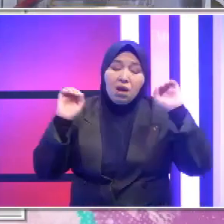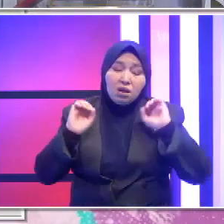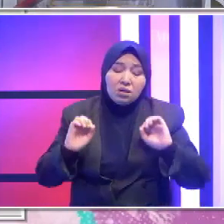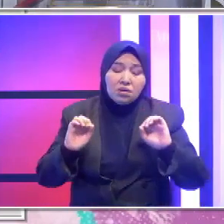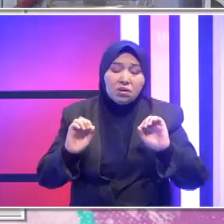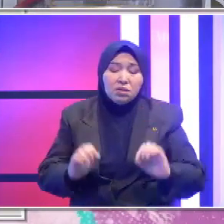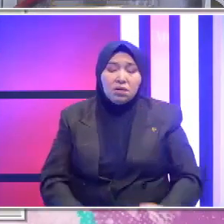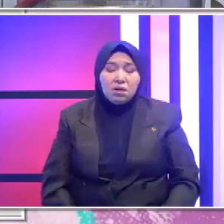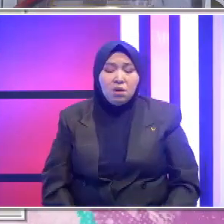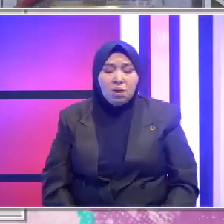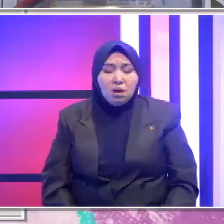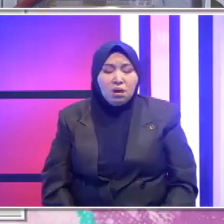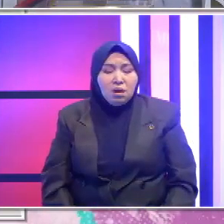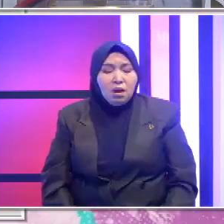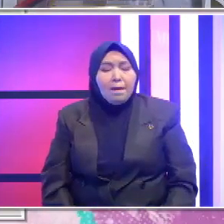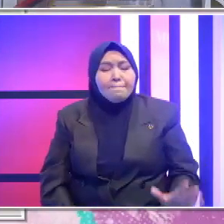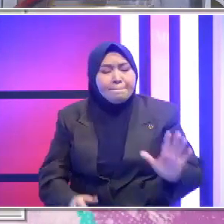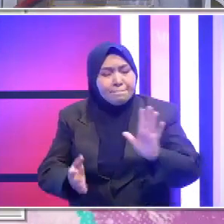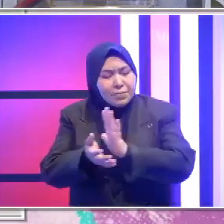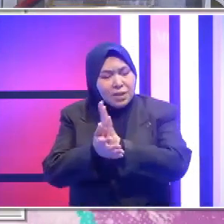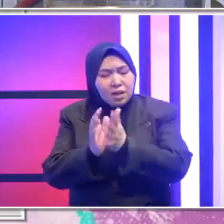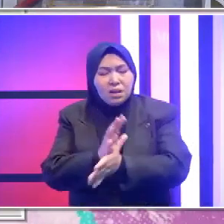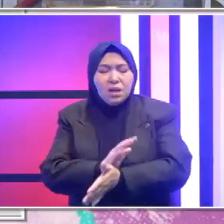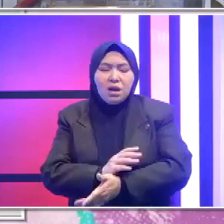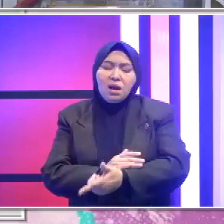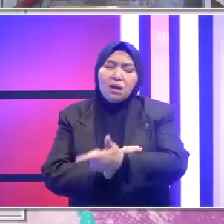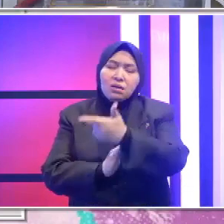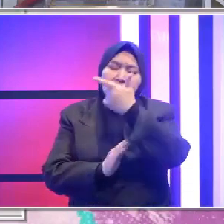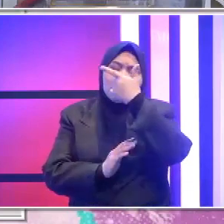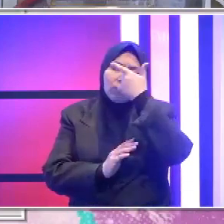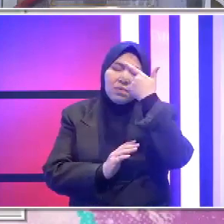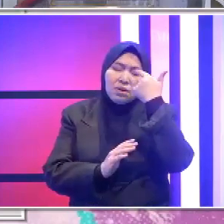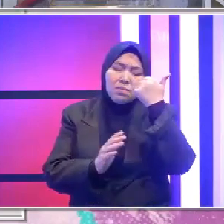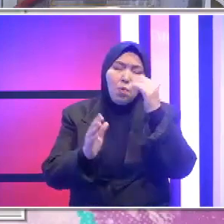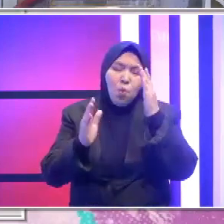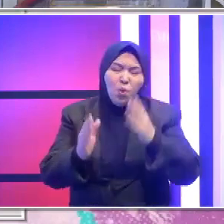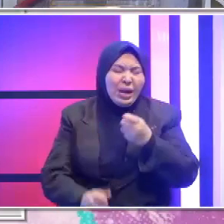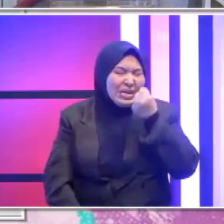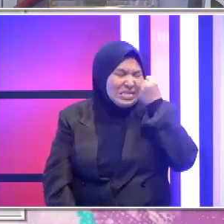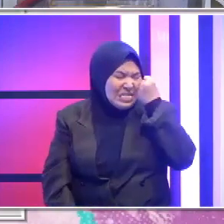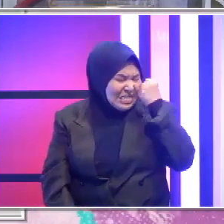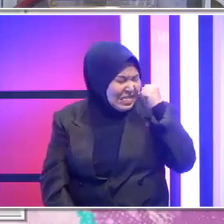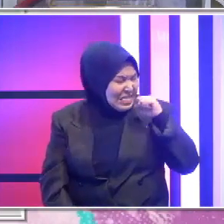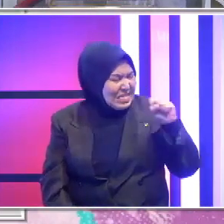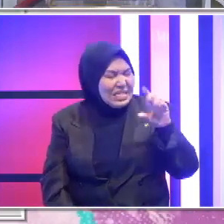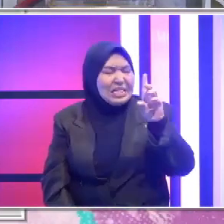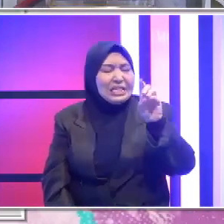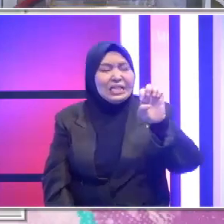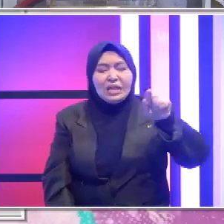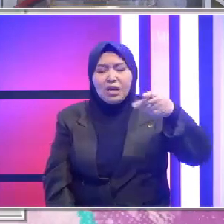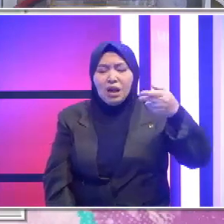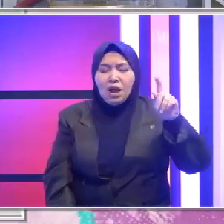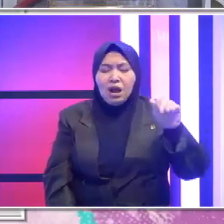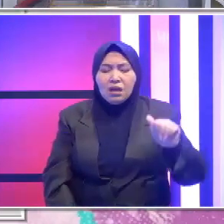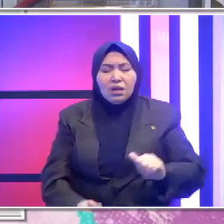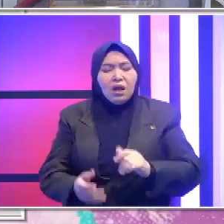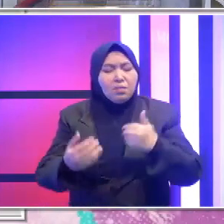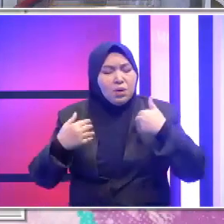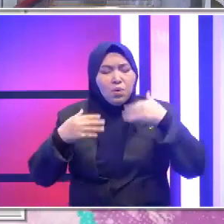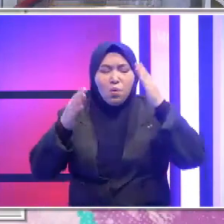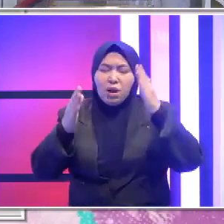the VM mana letak bahwa aman